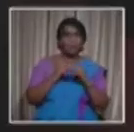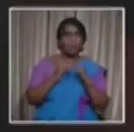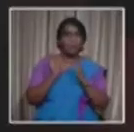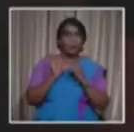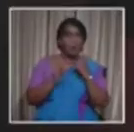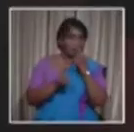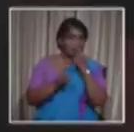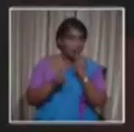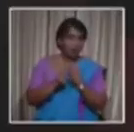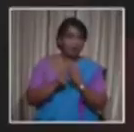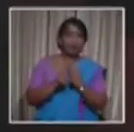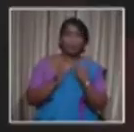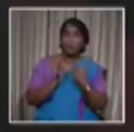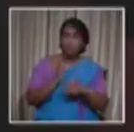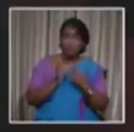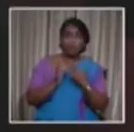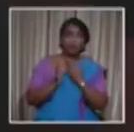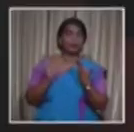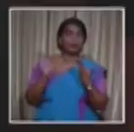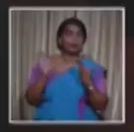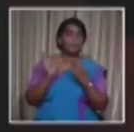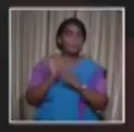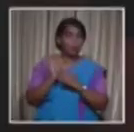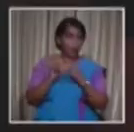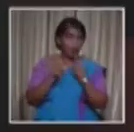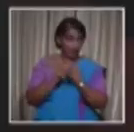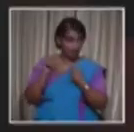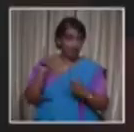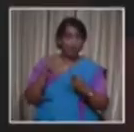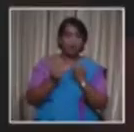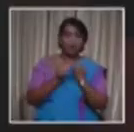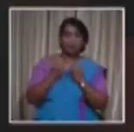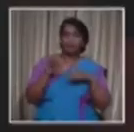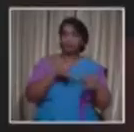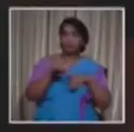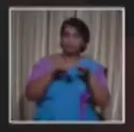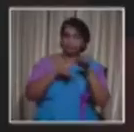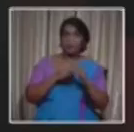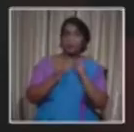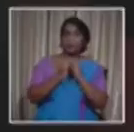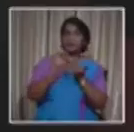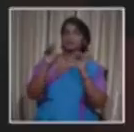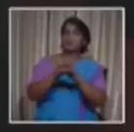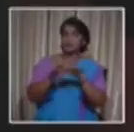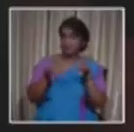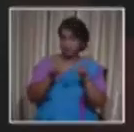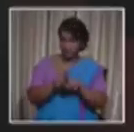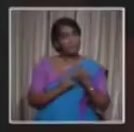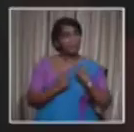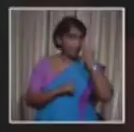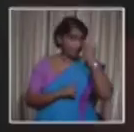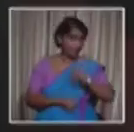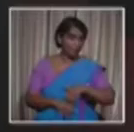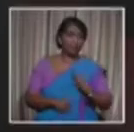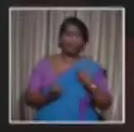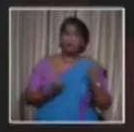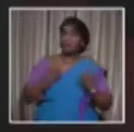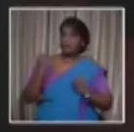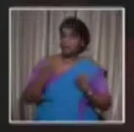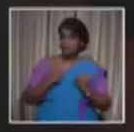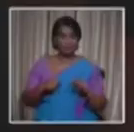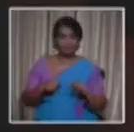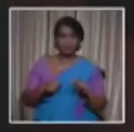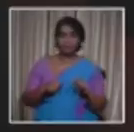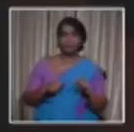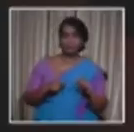කඩවත මොරටුව නගර කේන්ද්‍ර කරන් ගනිමින් පාක් ඇන් රයිඩ් ක්‍රමයේ හඳුන්වා දී තිබෙන අතර සිය පුද්ගලික මෝටර රථ වලින්